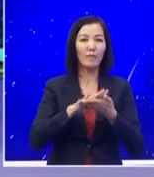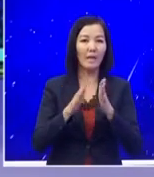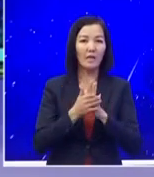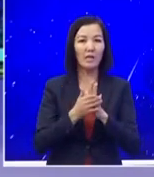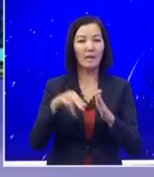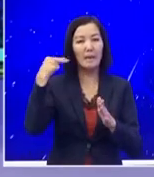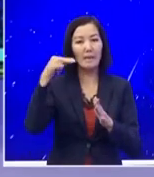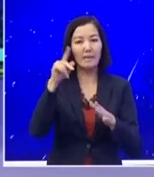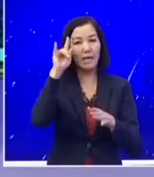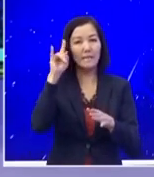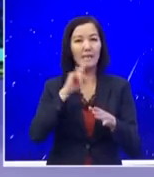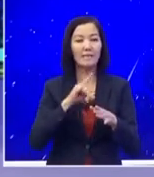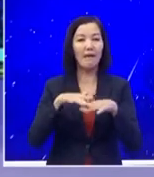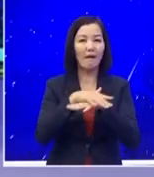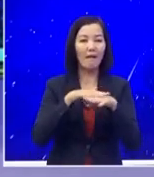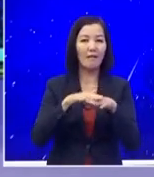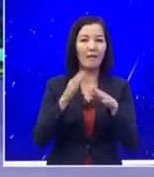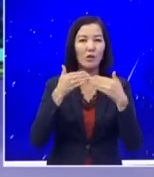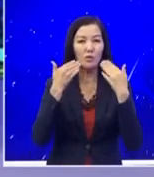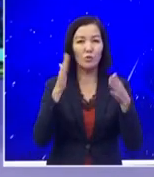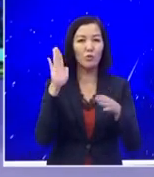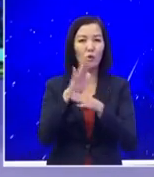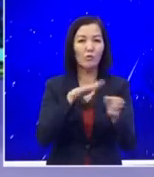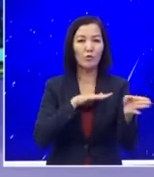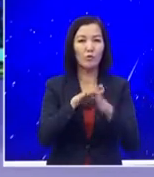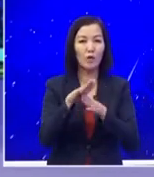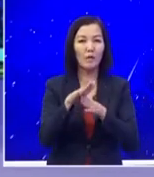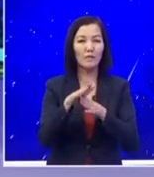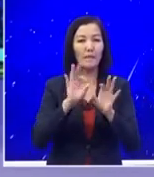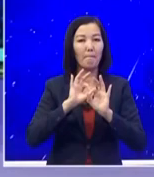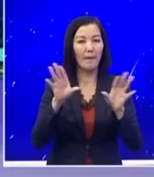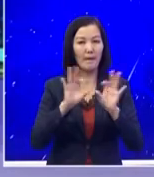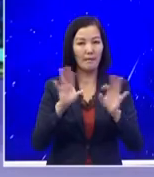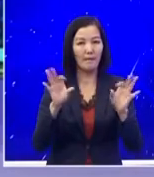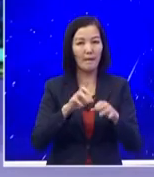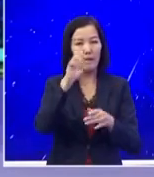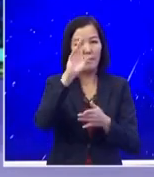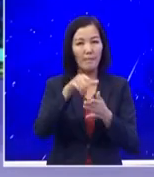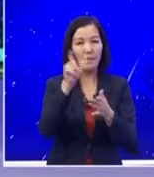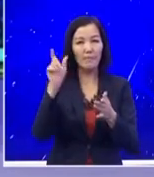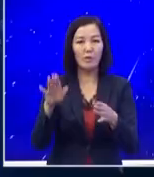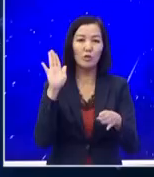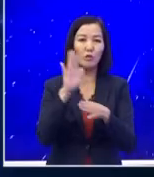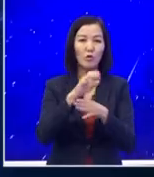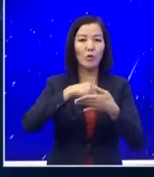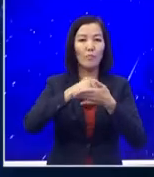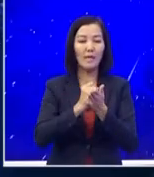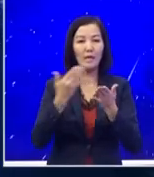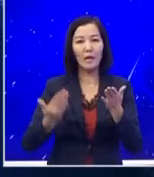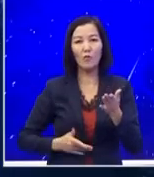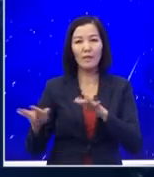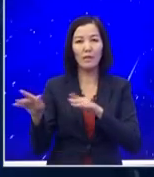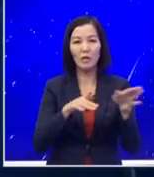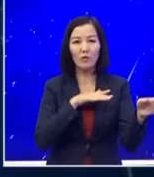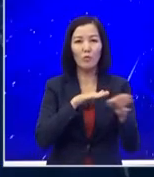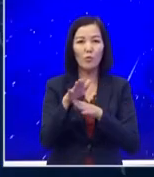және президенттің Қазақстан халқына жолдауын жүзеге асыру барысы туралы баяндалды. Мемлекет басшысы жолдауда белгіленген әлеуметтік